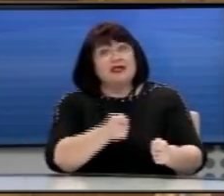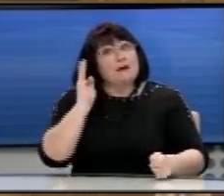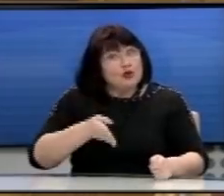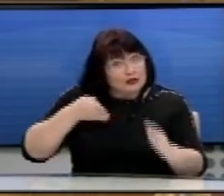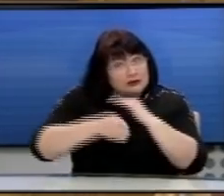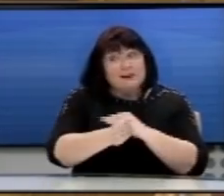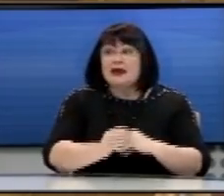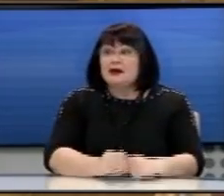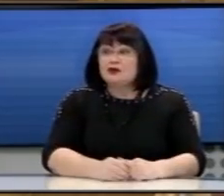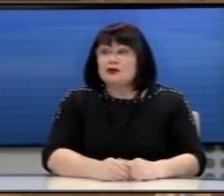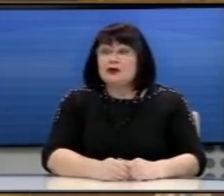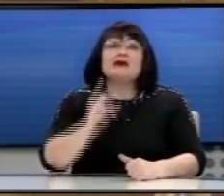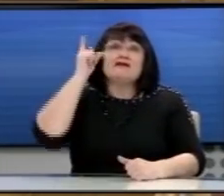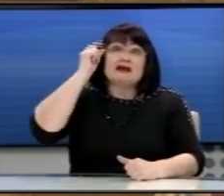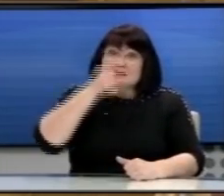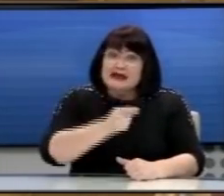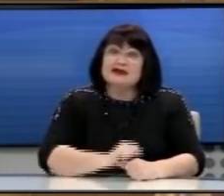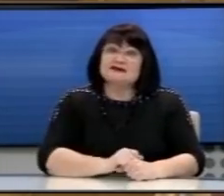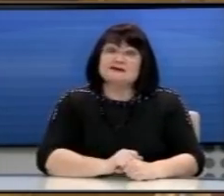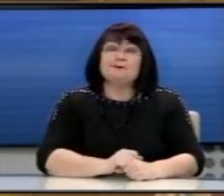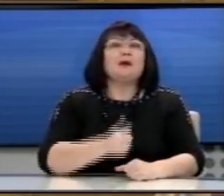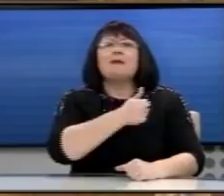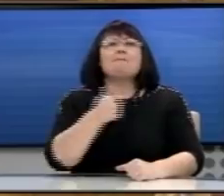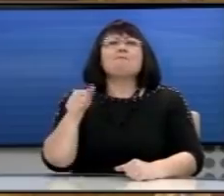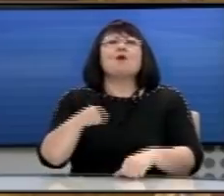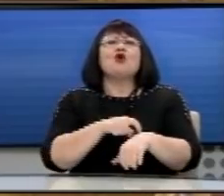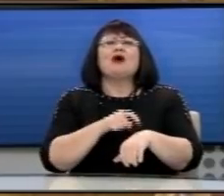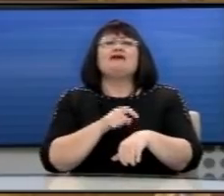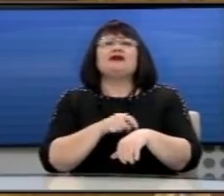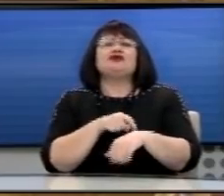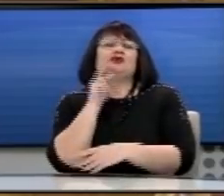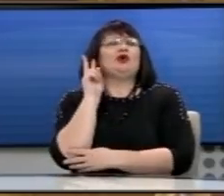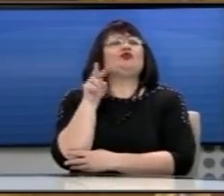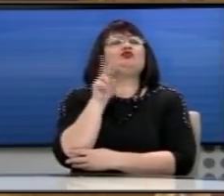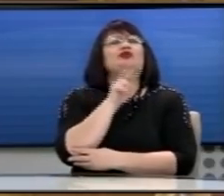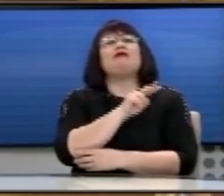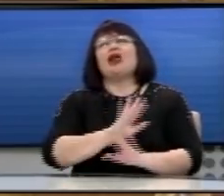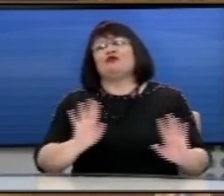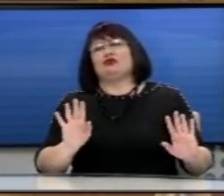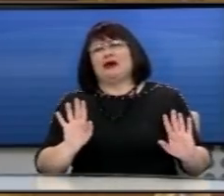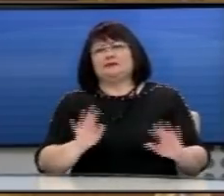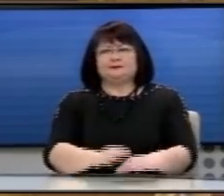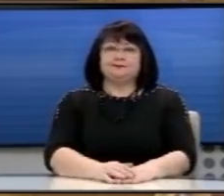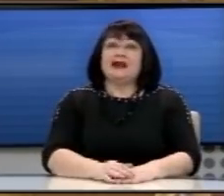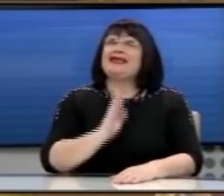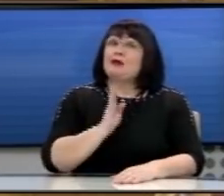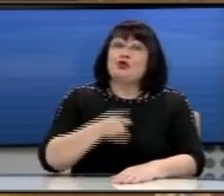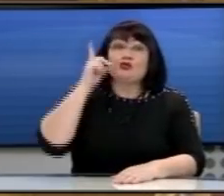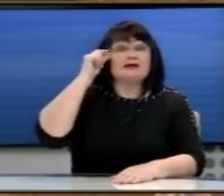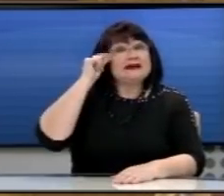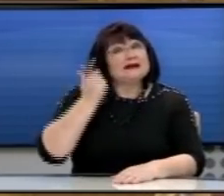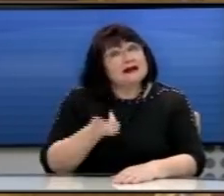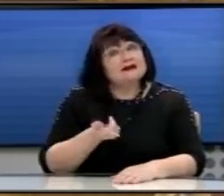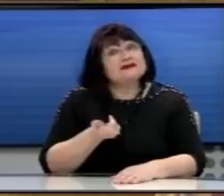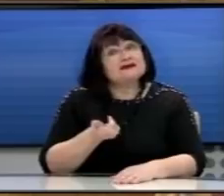και σήμερα λειτουργούν μόνο ως αξιοθέατα στα Ιδρύματα? Θα έχουν πρόσβαση οι